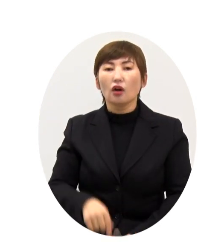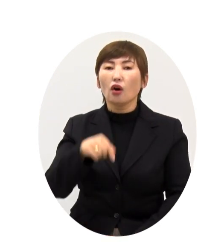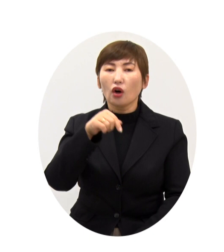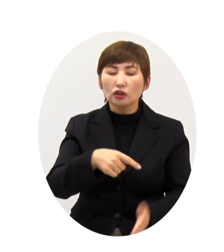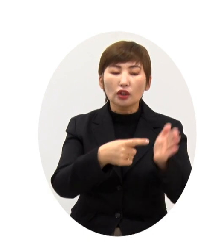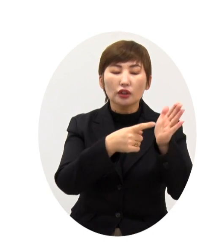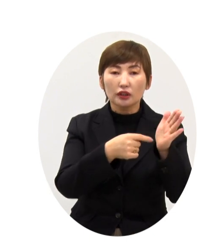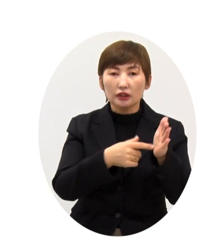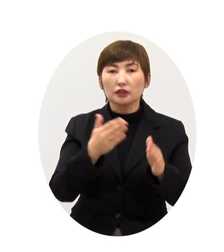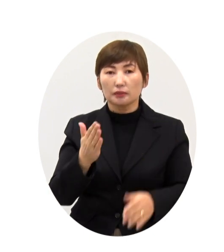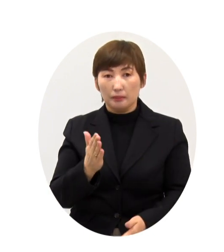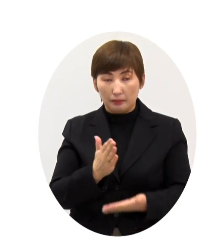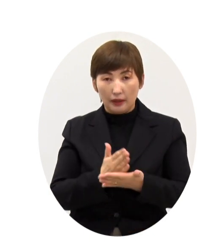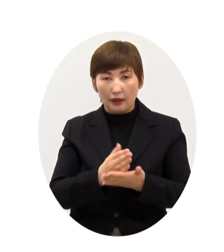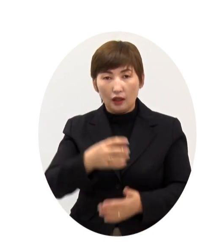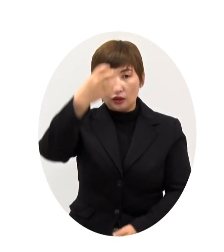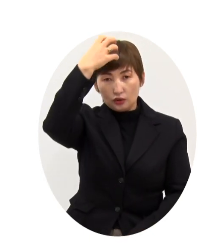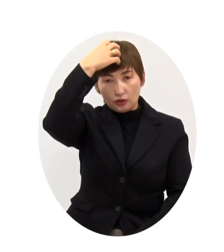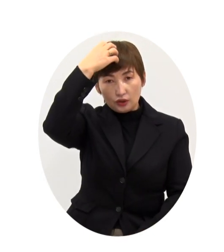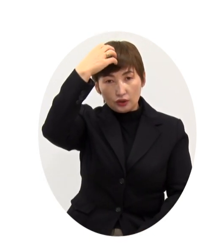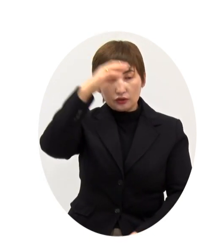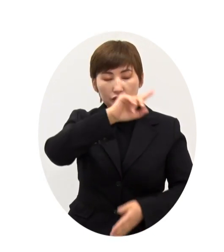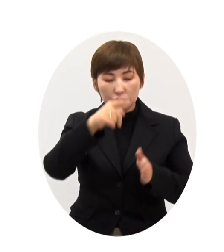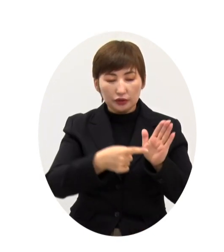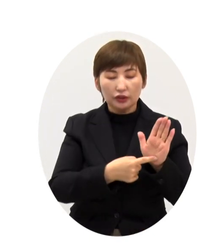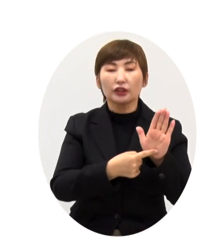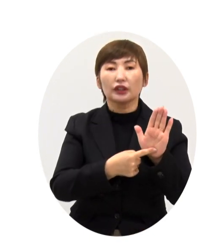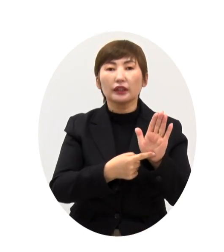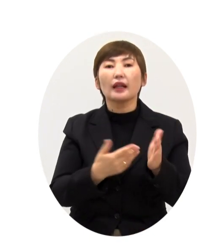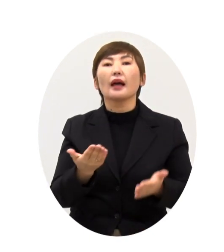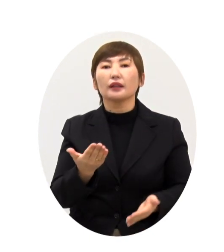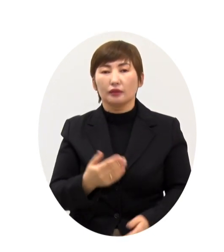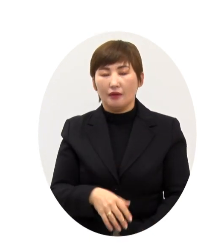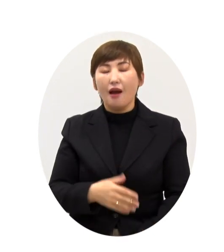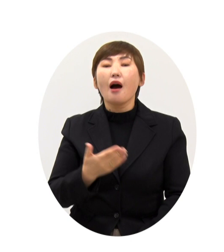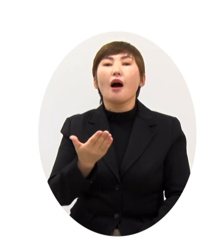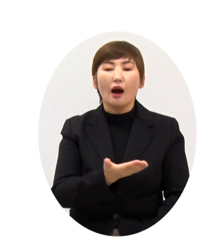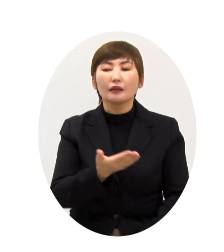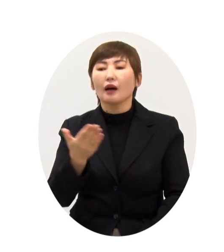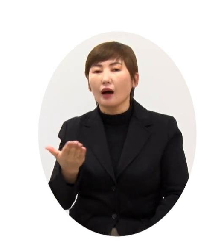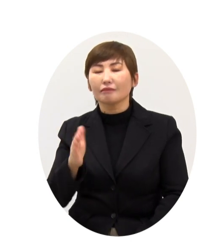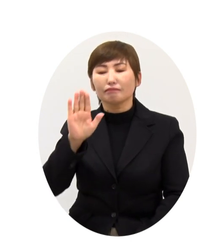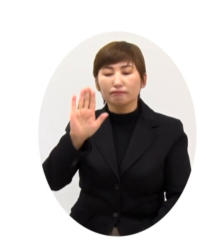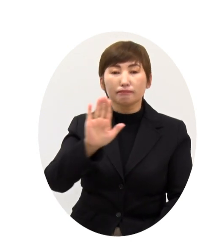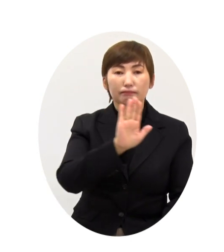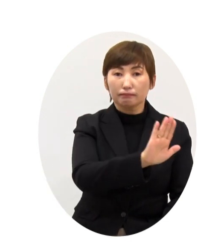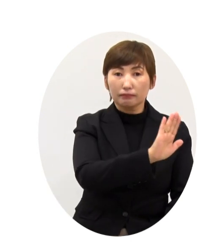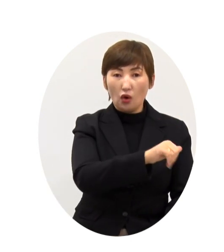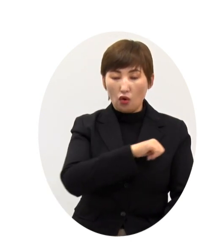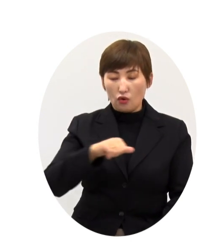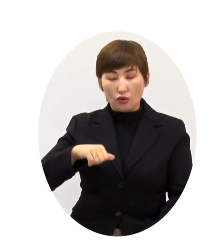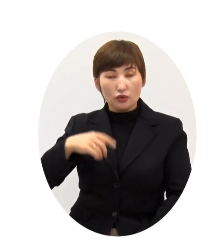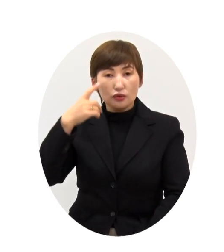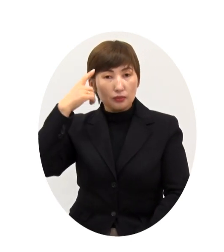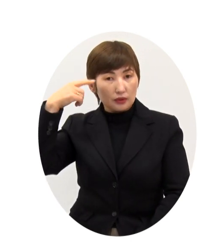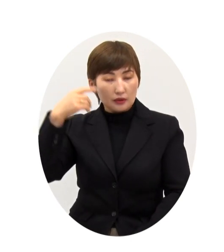За, одоо хэрэглэж байгаа төрийн бэлэгдэл нь аль нь вэ? Тухайн бэлэгдлийг хаана хаана байрлуулдаг талаар өөрсдийн